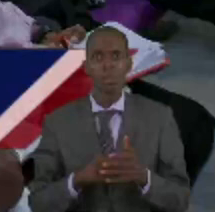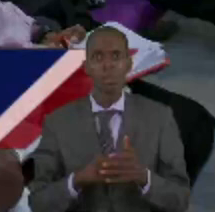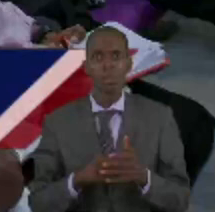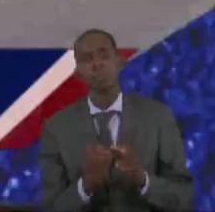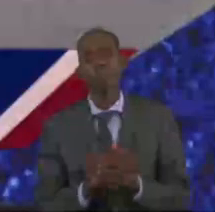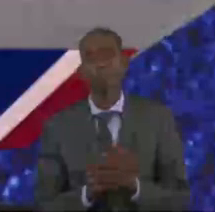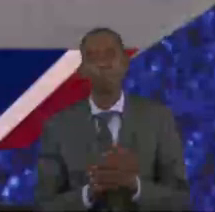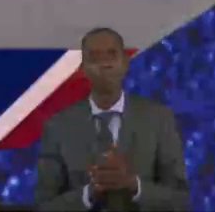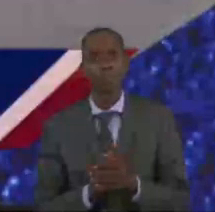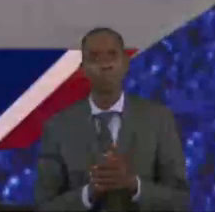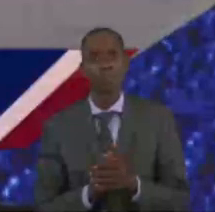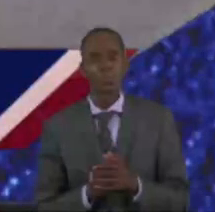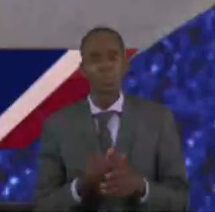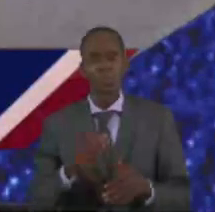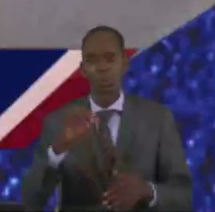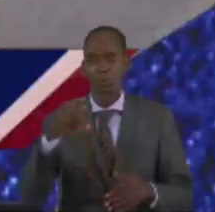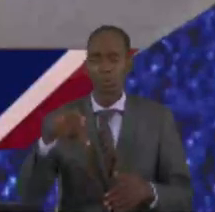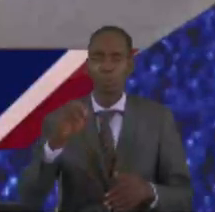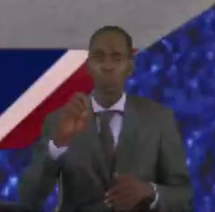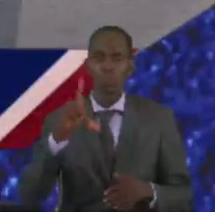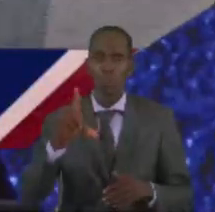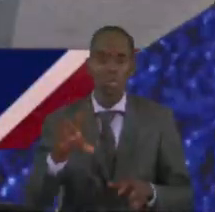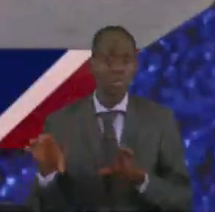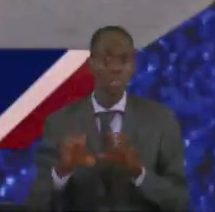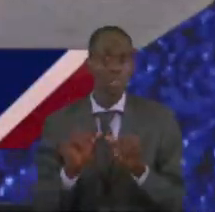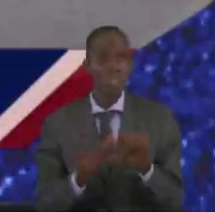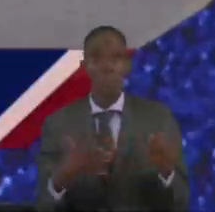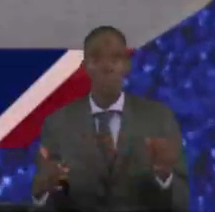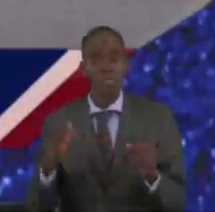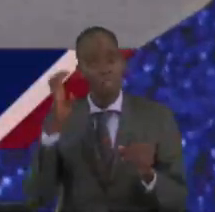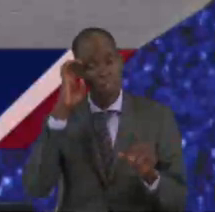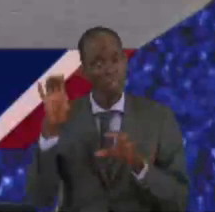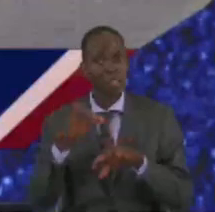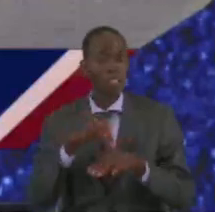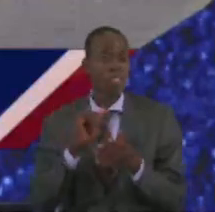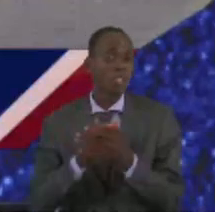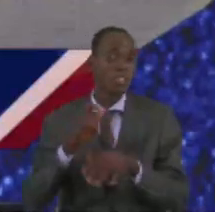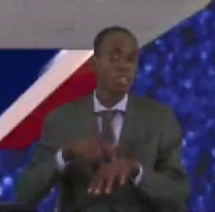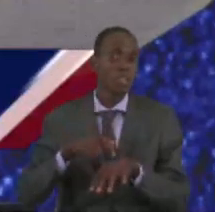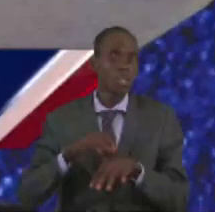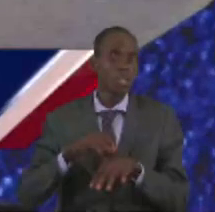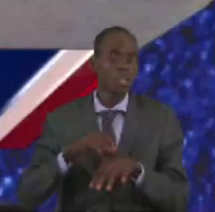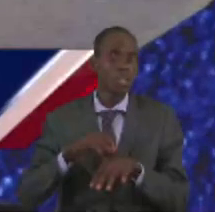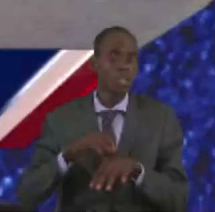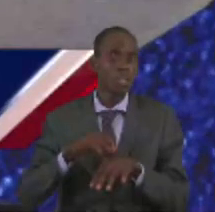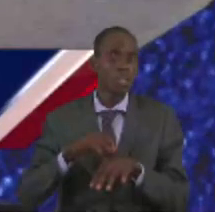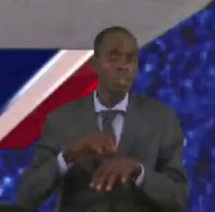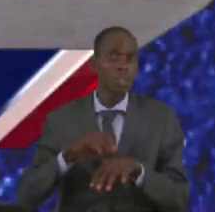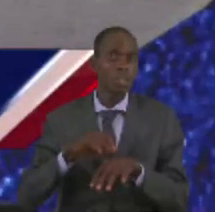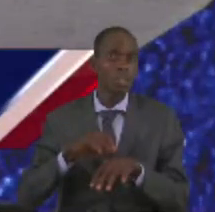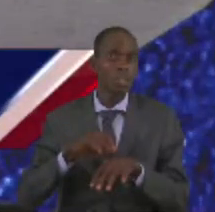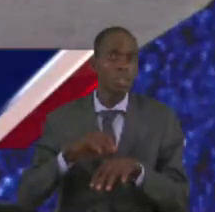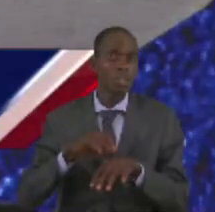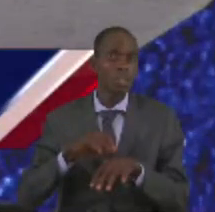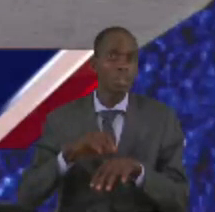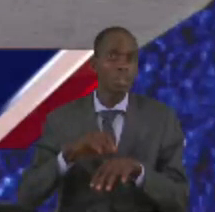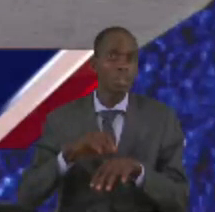Et à se repentir. Saul ou Paul a fait tout ce qu'il avait.